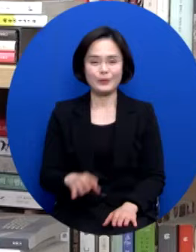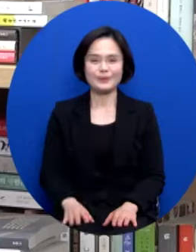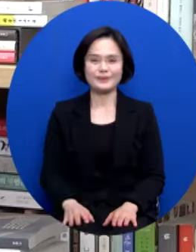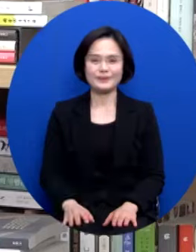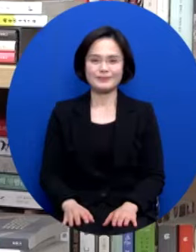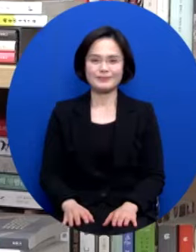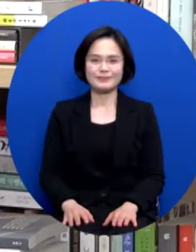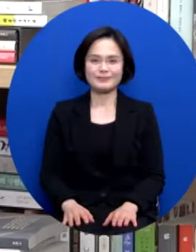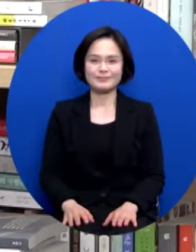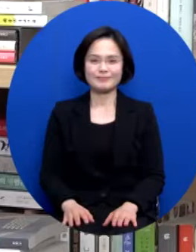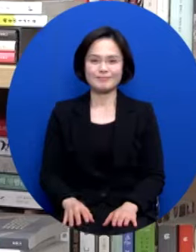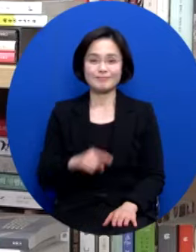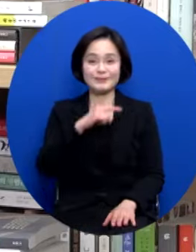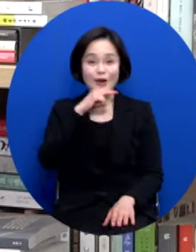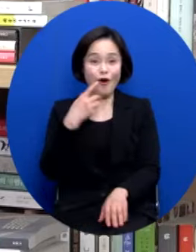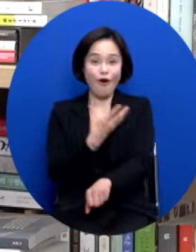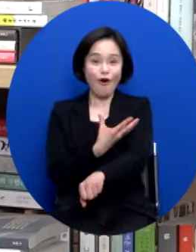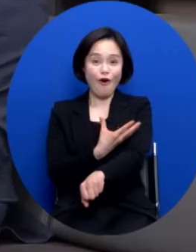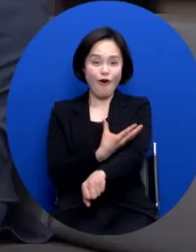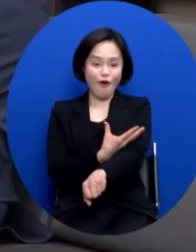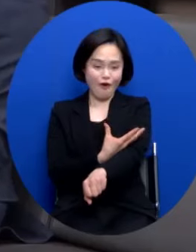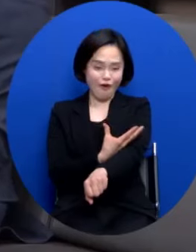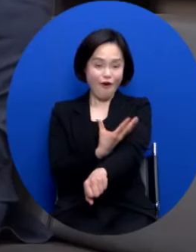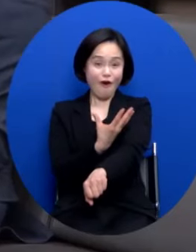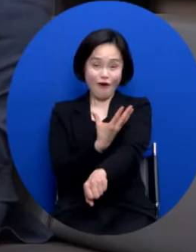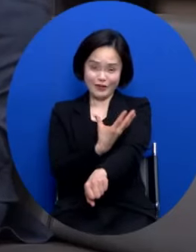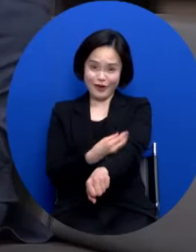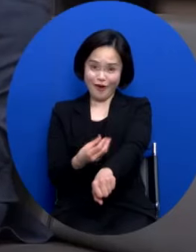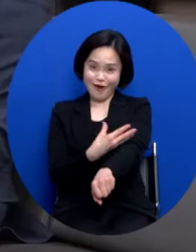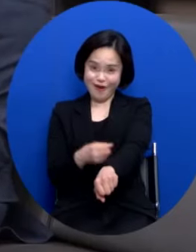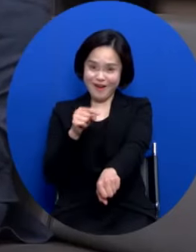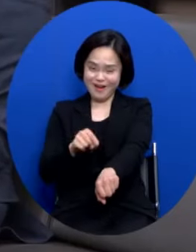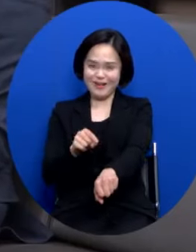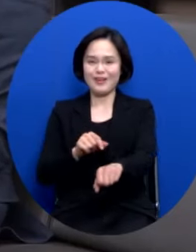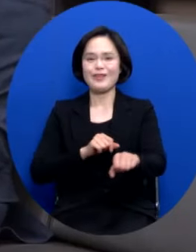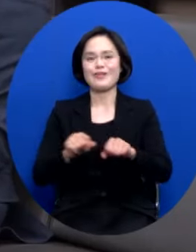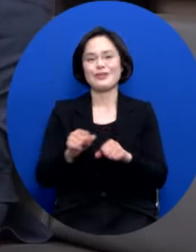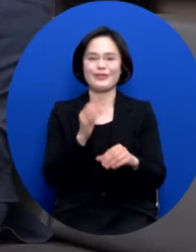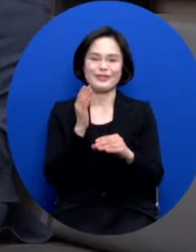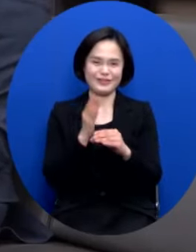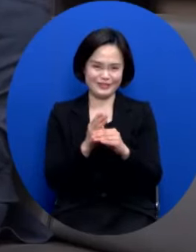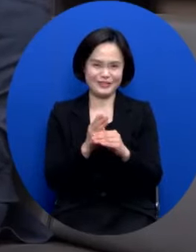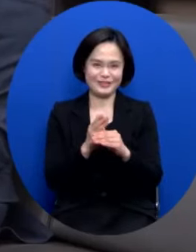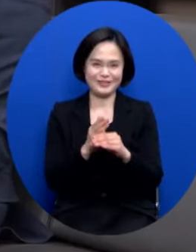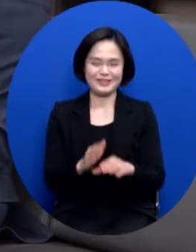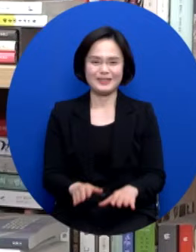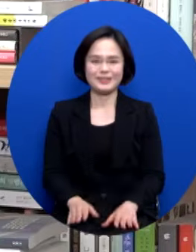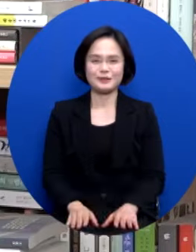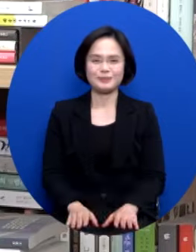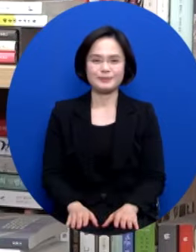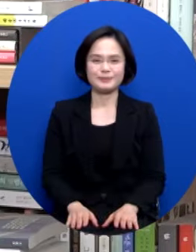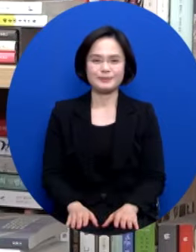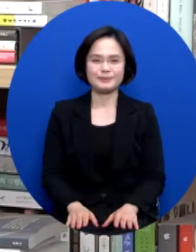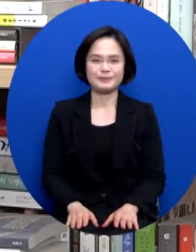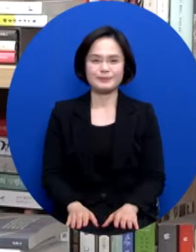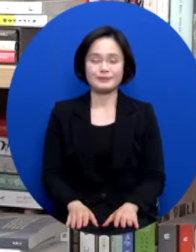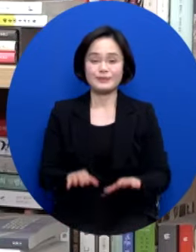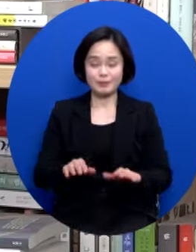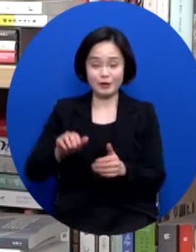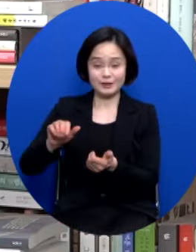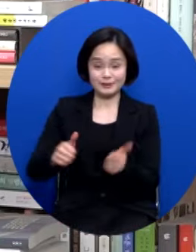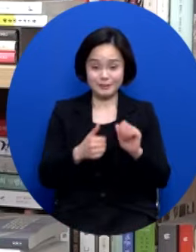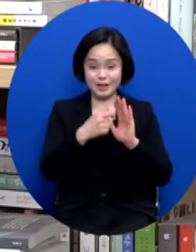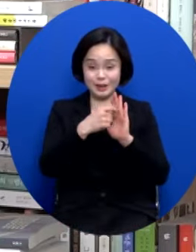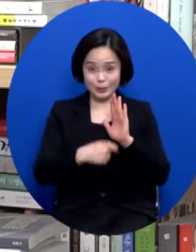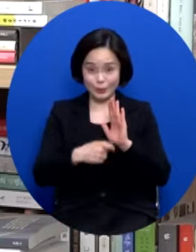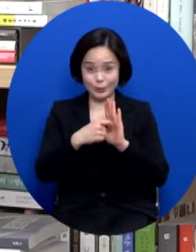회복해서 헌혈 운동을 좀 많이 하고 있습니다. 올해는 특별히 저희 교단이 속한 침례교단 70개의